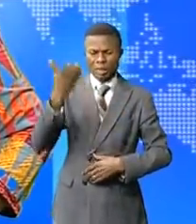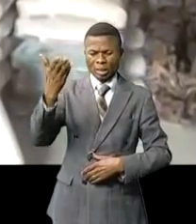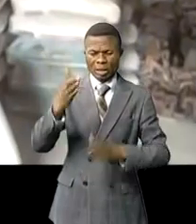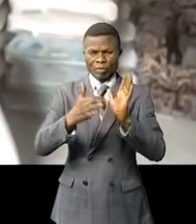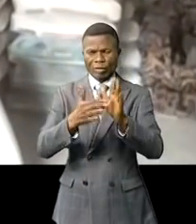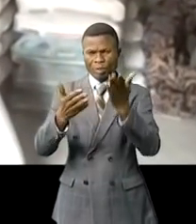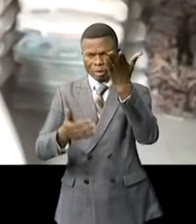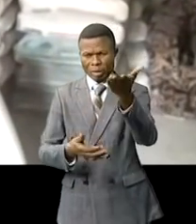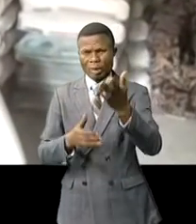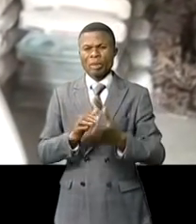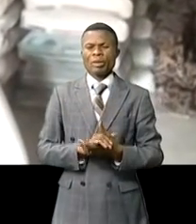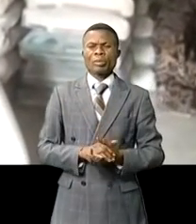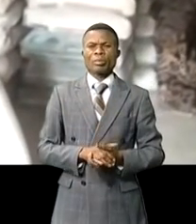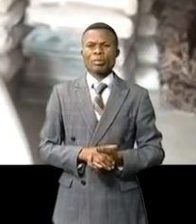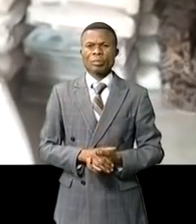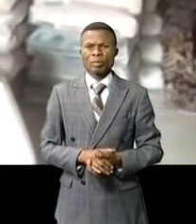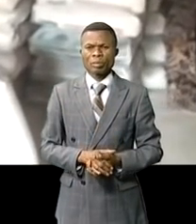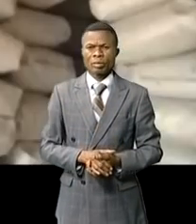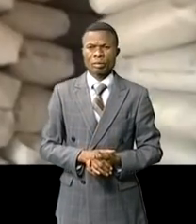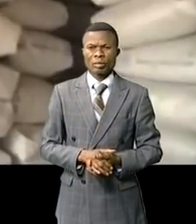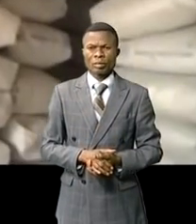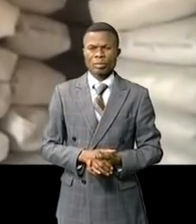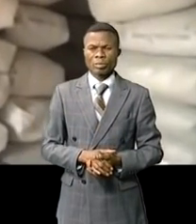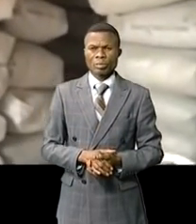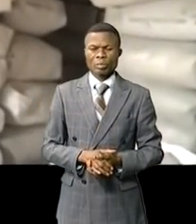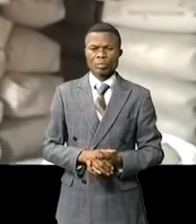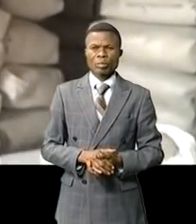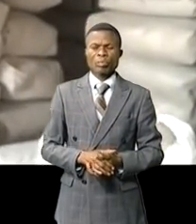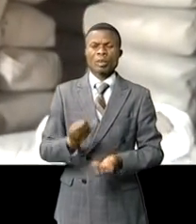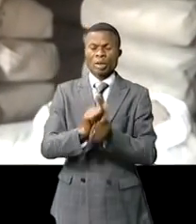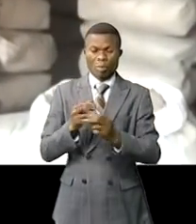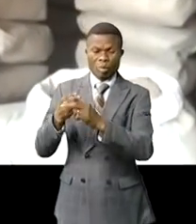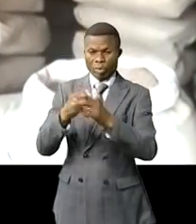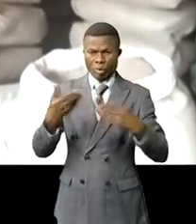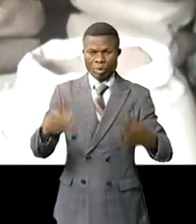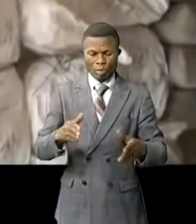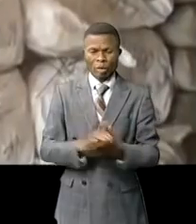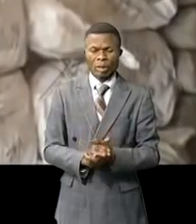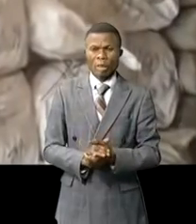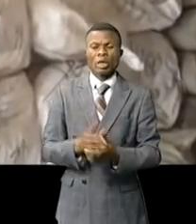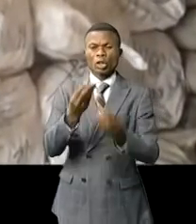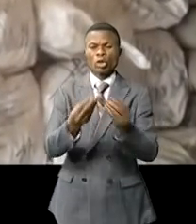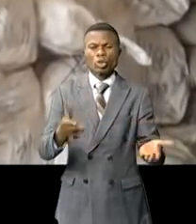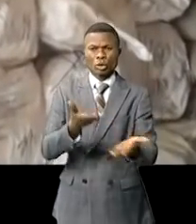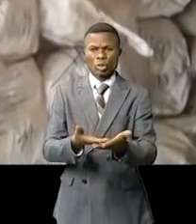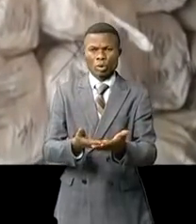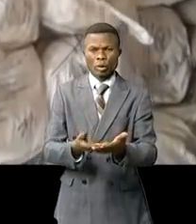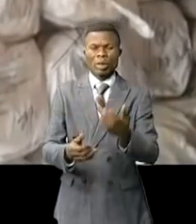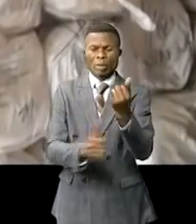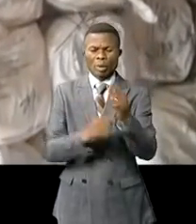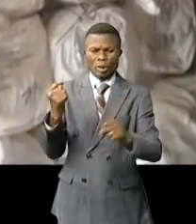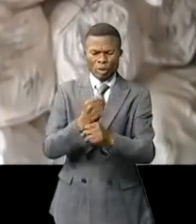Reportage. Quelques jours seulement après les états généraux de sécurité, les retombées sont là. Les vaillants éléments des